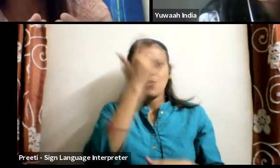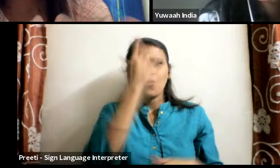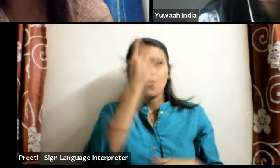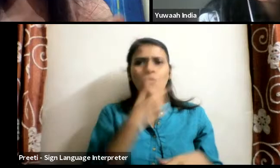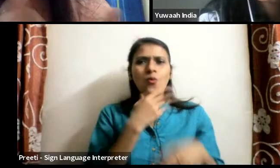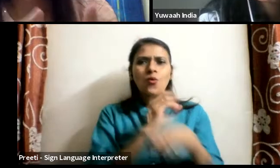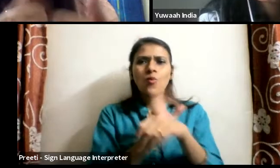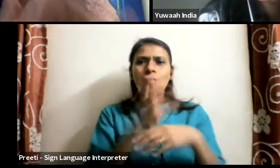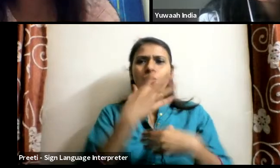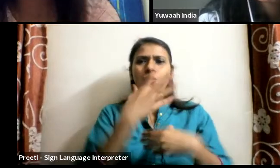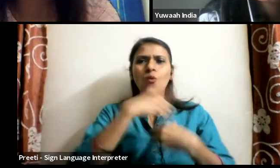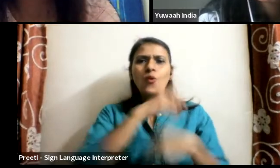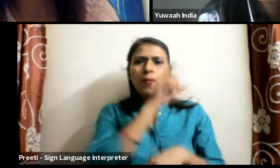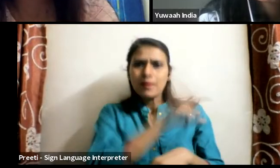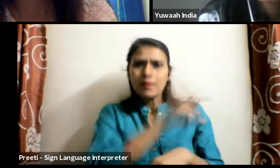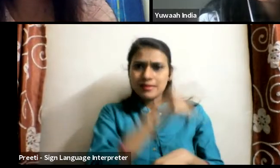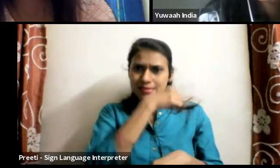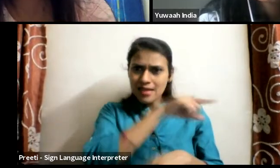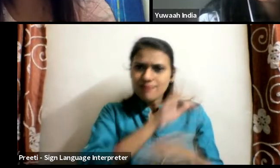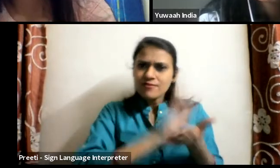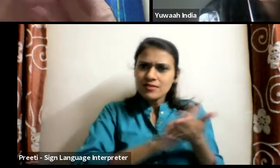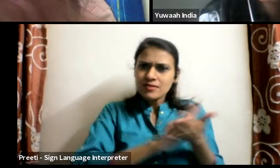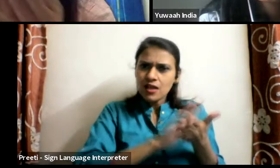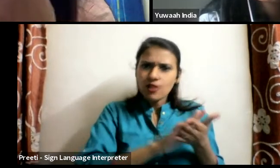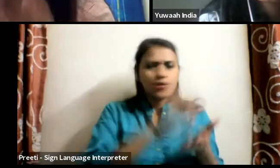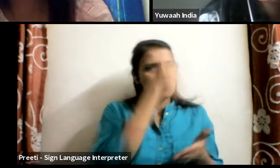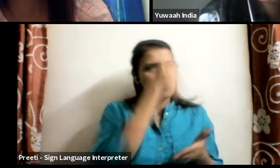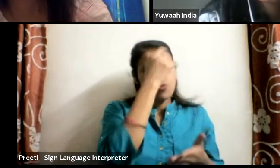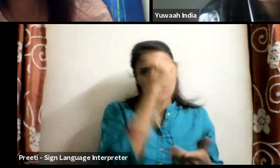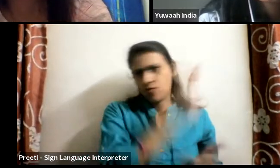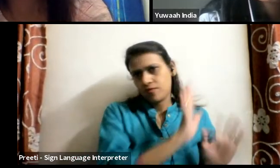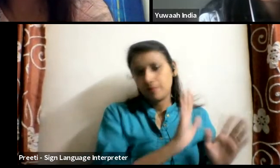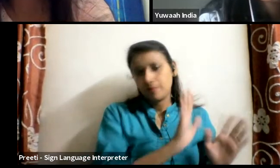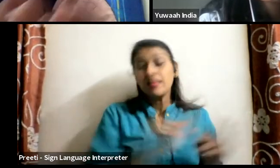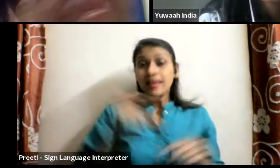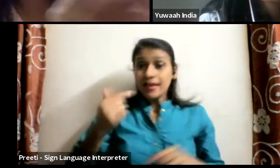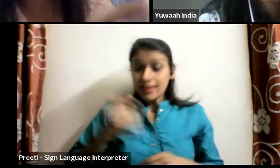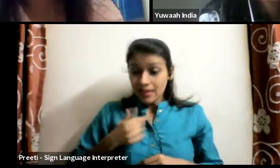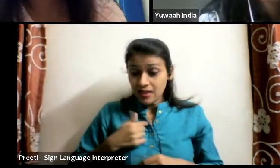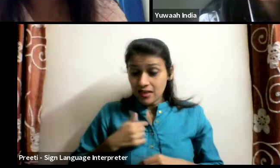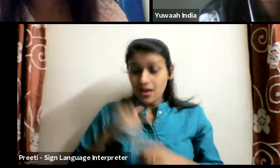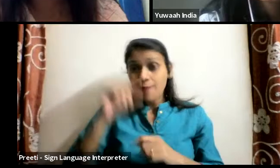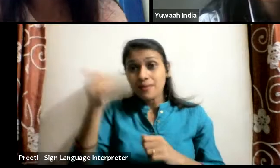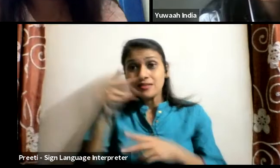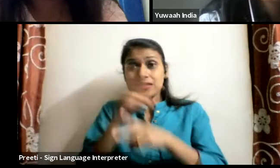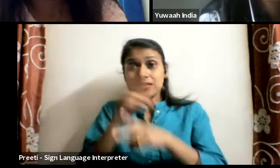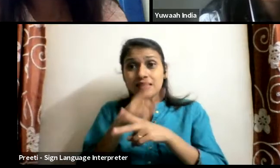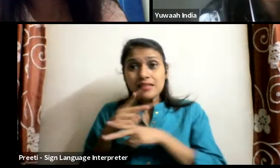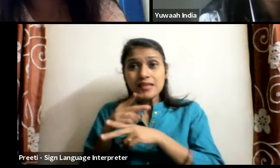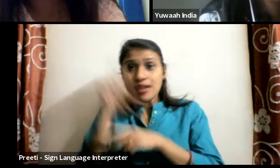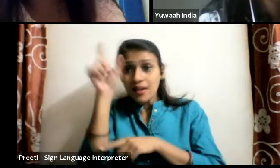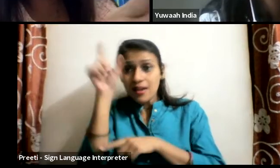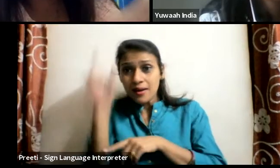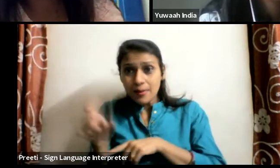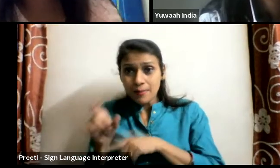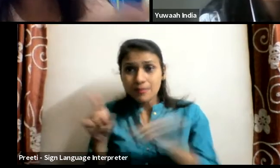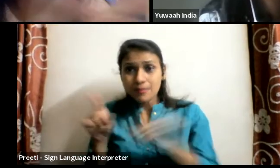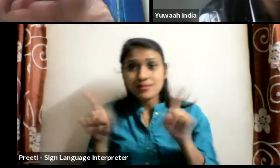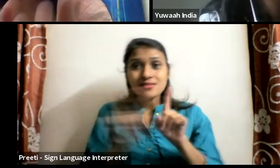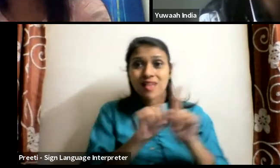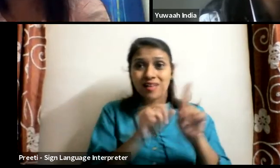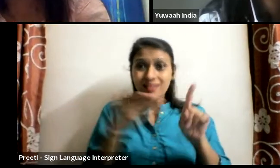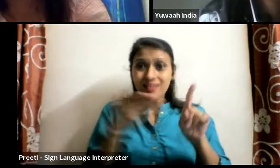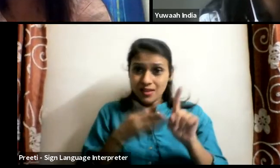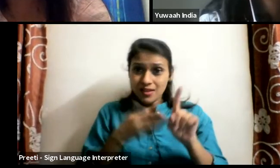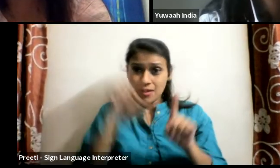रीयूज कर सकता है। अगर केयर गिवर कर रहा है तो उसको ग्लव्स पहन के उठाना चाहिए, अलग विम एंड स्क्रब यूज करें, धो करके